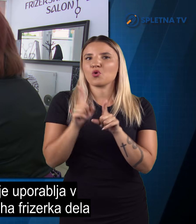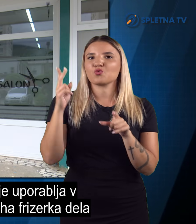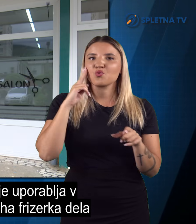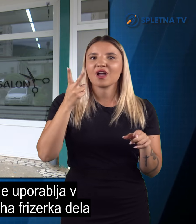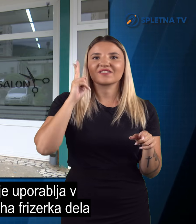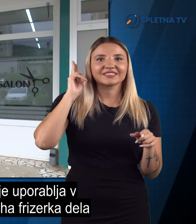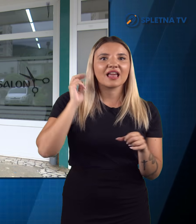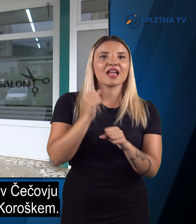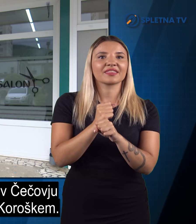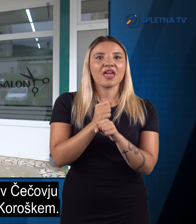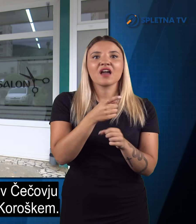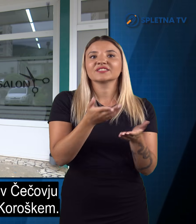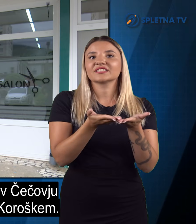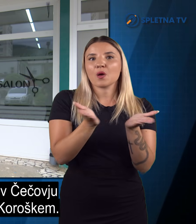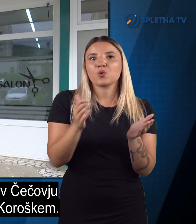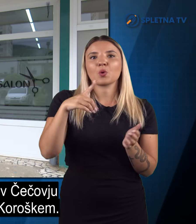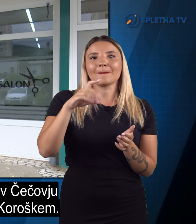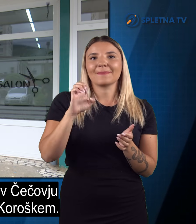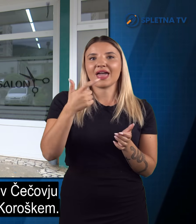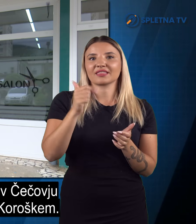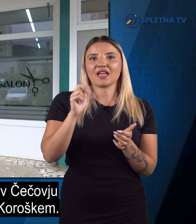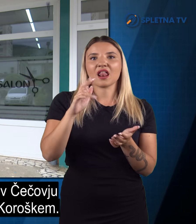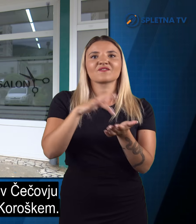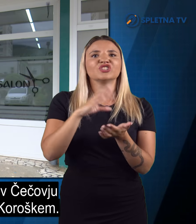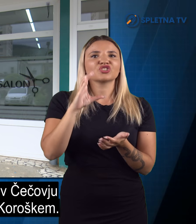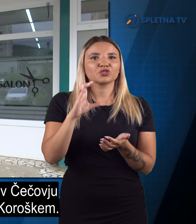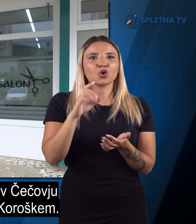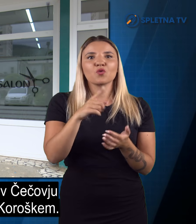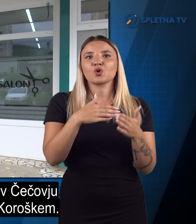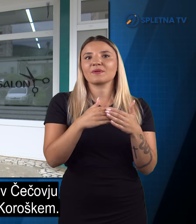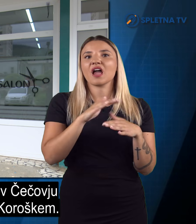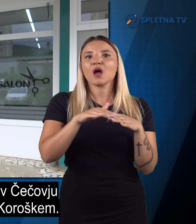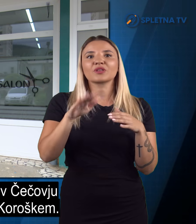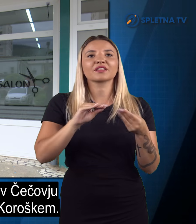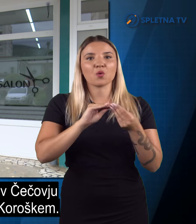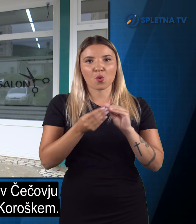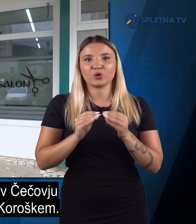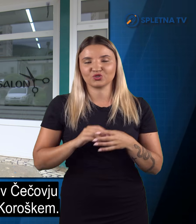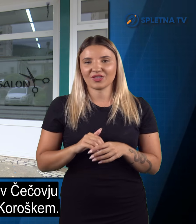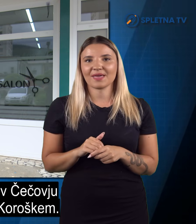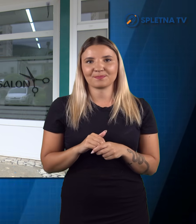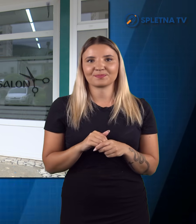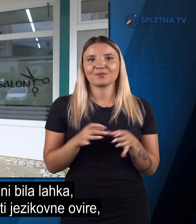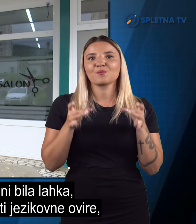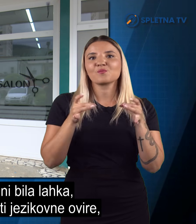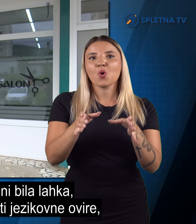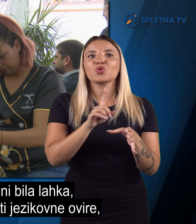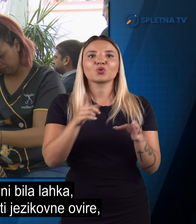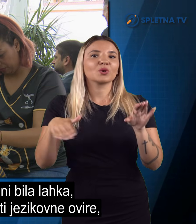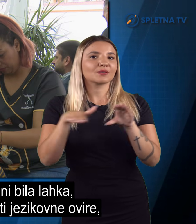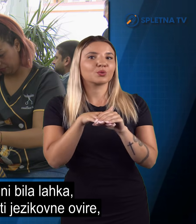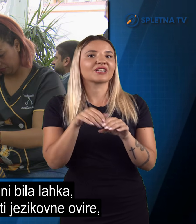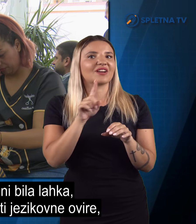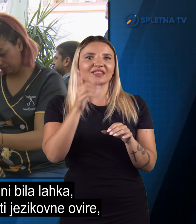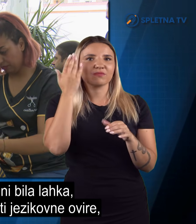gluha frizerka dela v salonu Petar v Čečevju pri Ravnah na Koroškem. Pot do zaposlitve ni bila